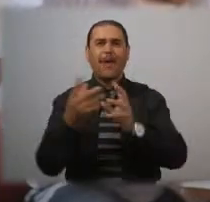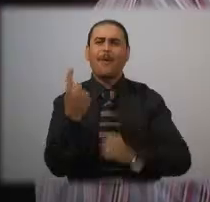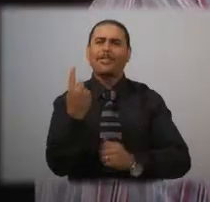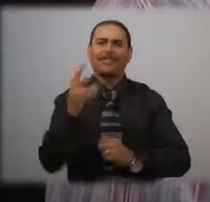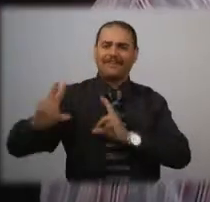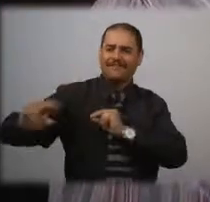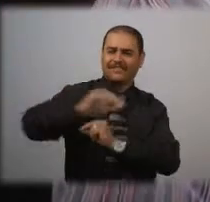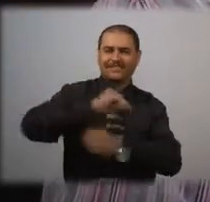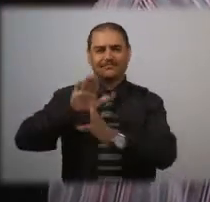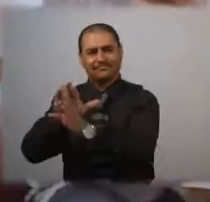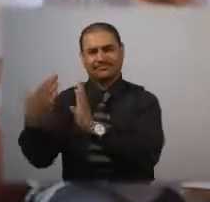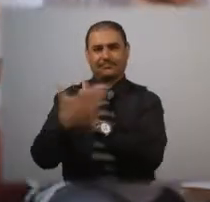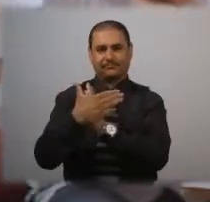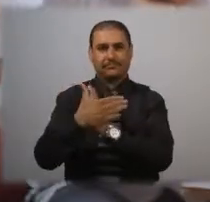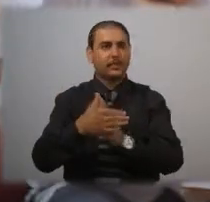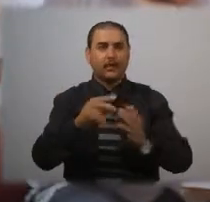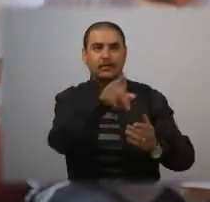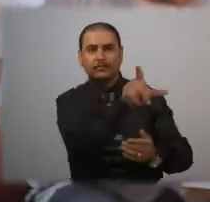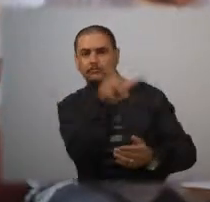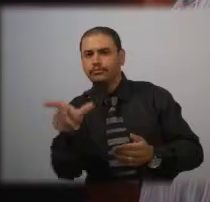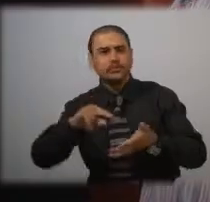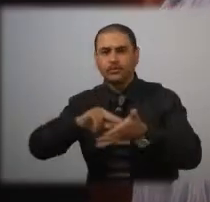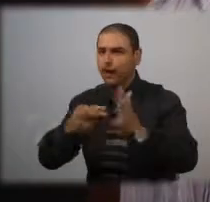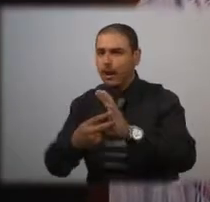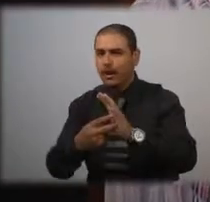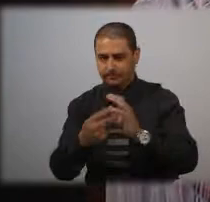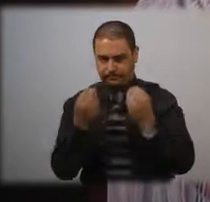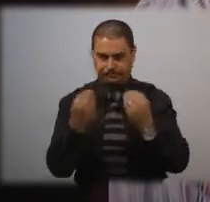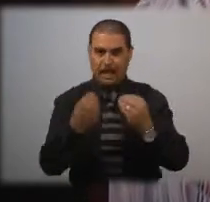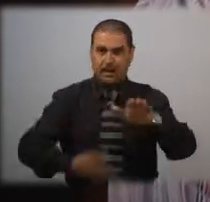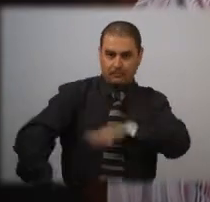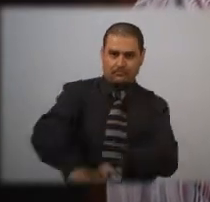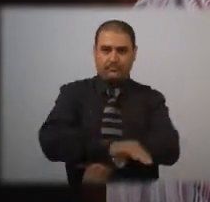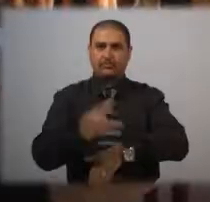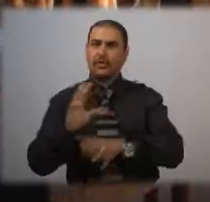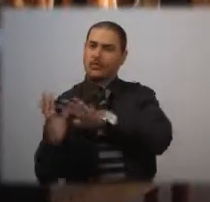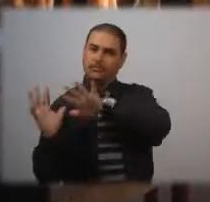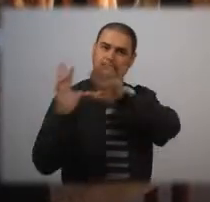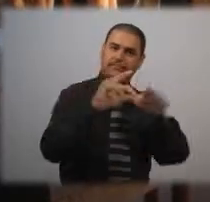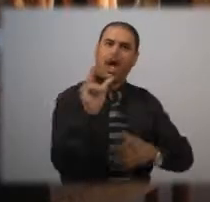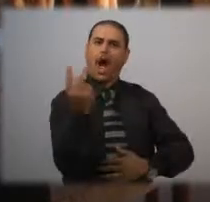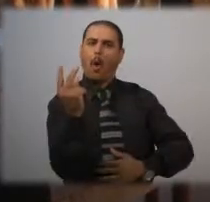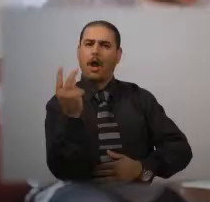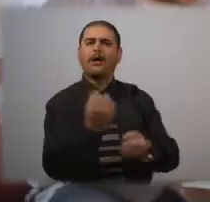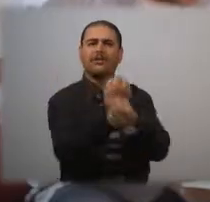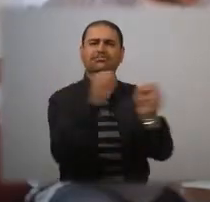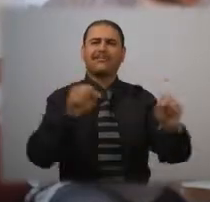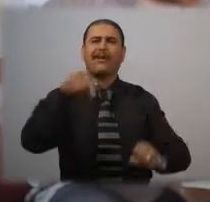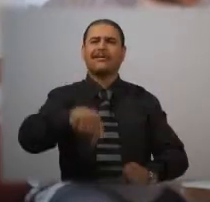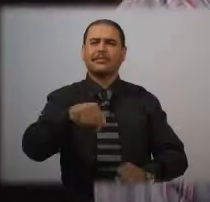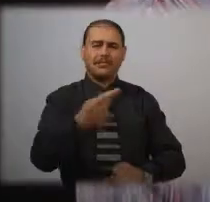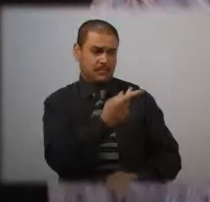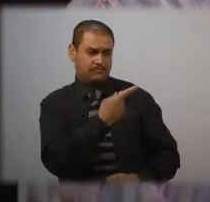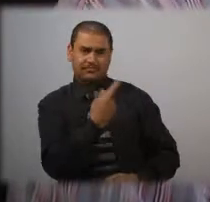بعض طيب شو راح تعمل بنلم هالوجوه الطيبه ايوه هالجماعه الكبار بروح احلوها باخذ عطوه وبروح زلماتنا وبندفع